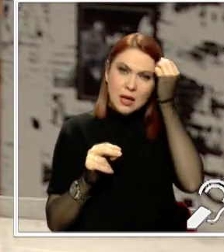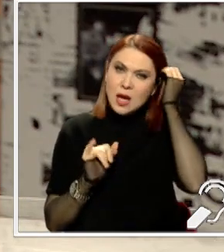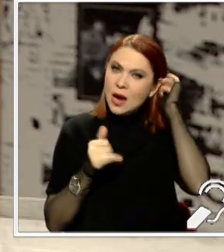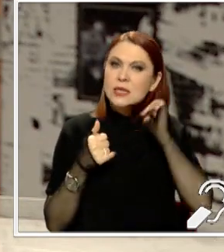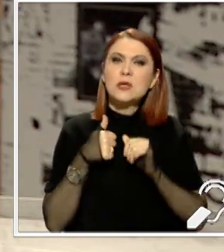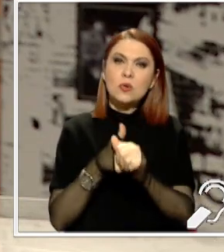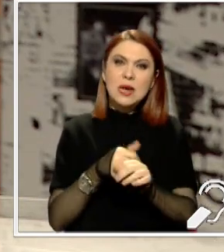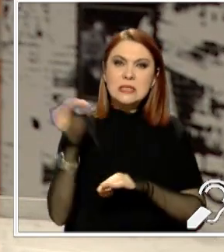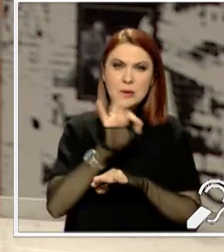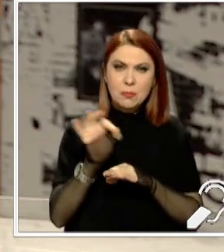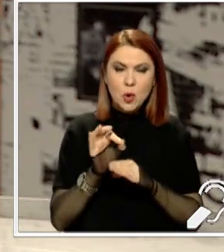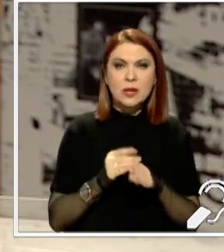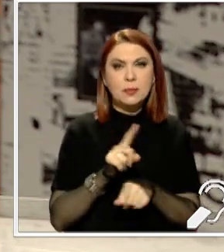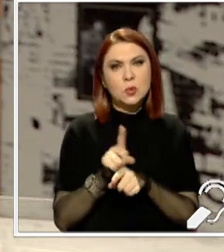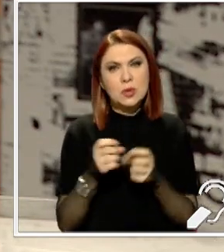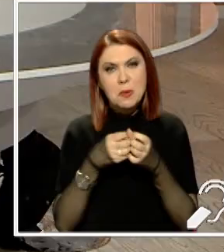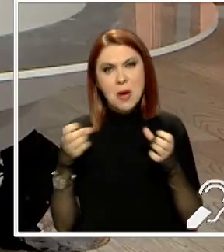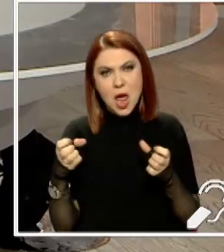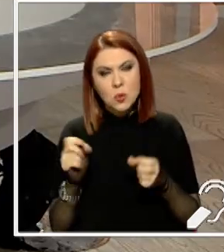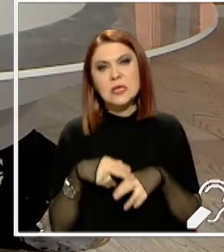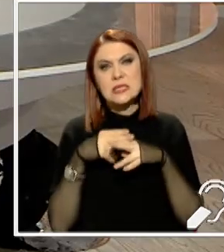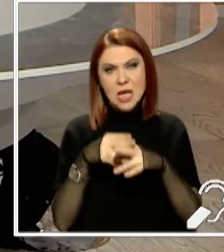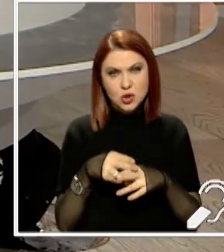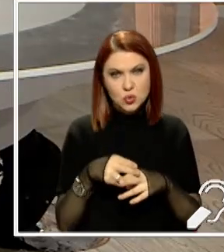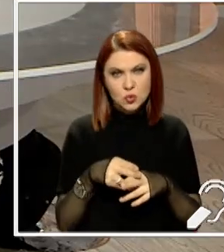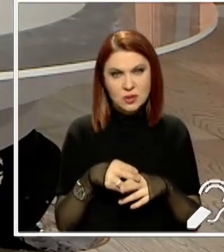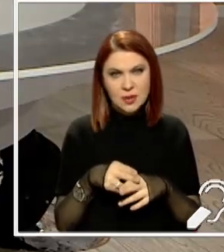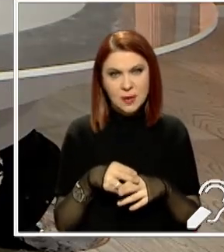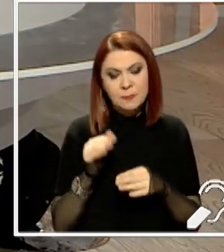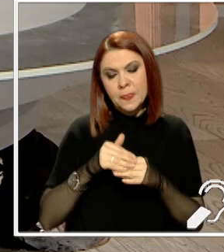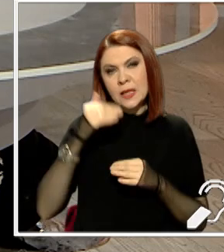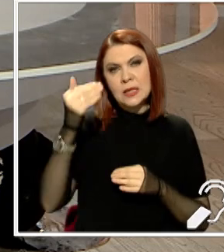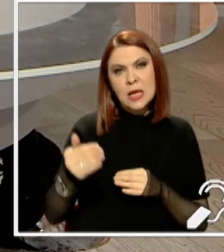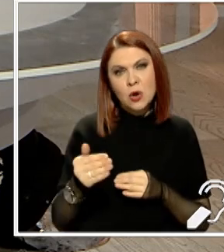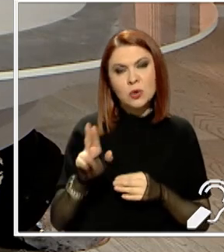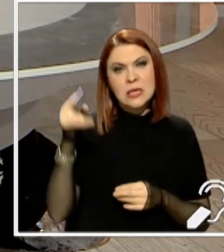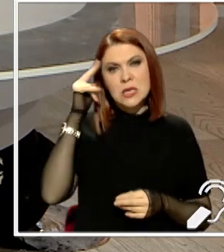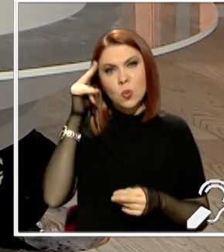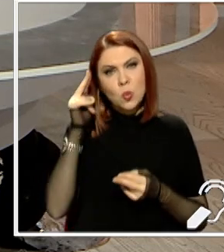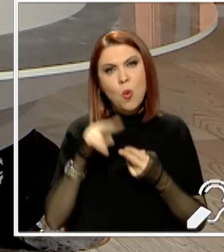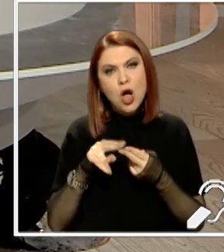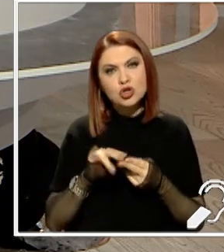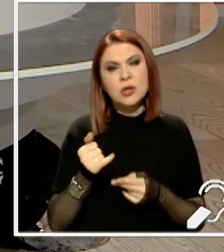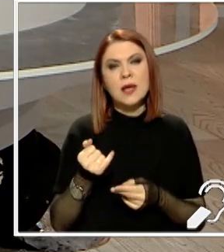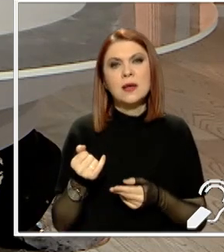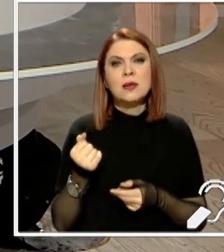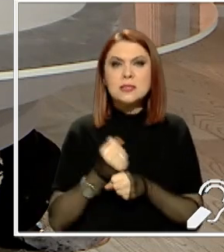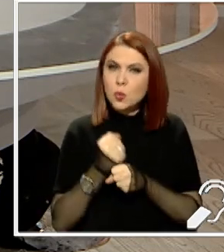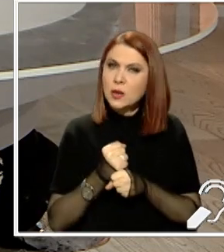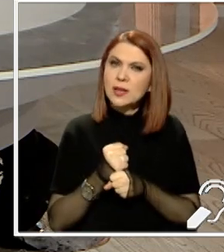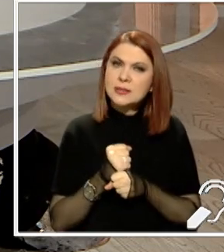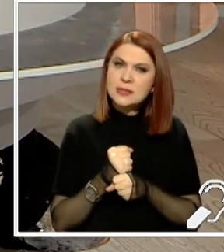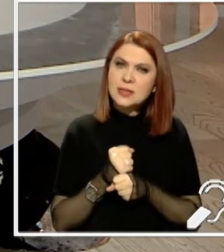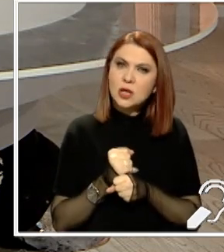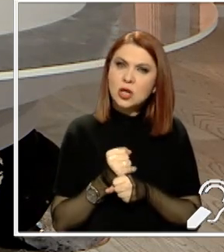urmărească proiectele astea pentru un timp mai îndelungat, să îi ajute dincolo de a se cunoaște, să articuleze, să lucreze și